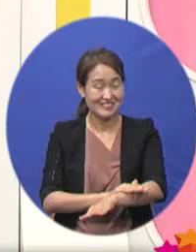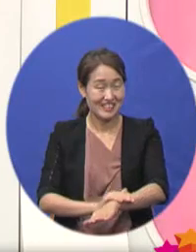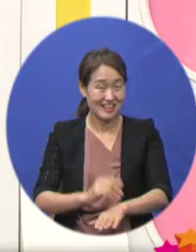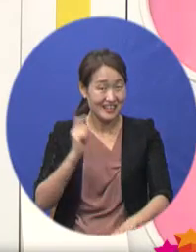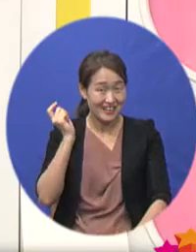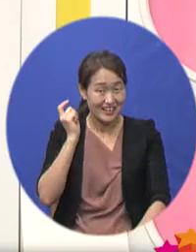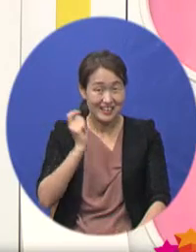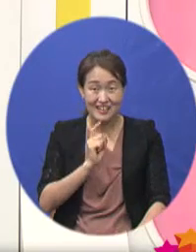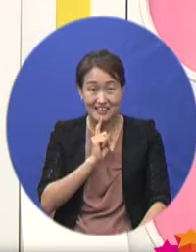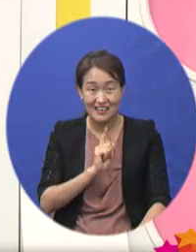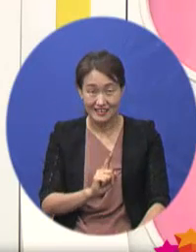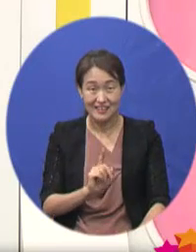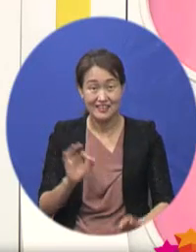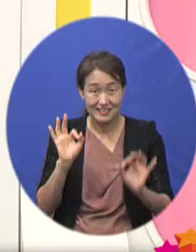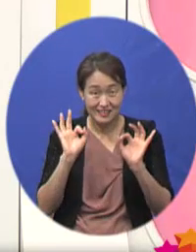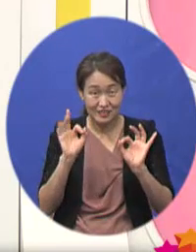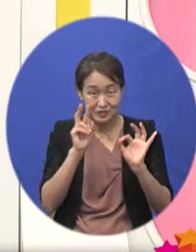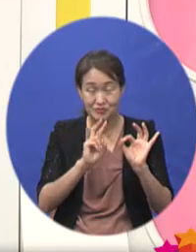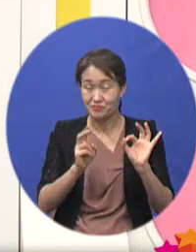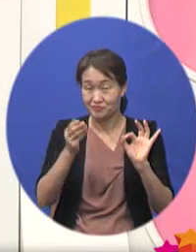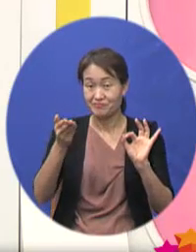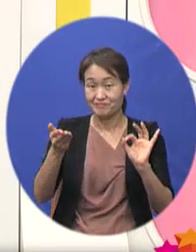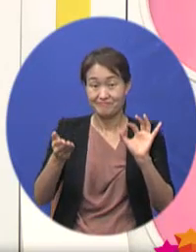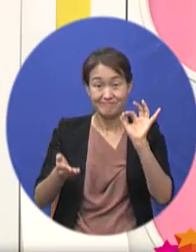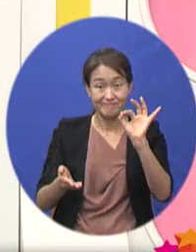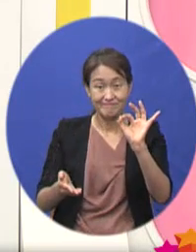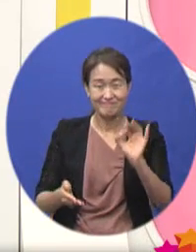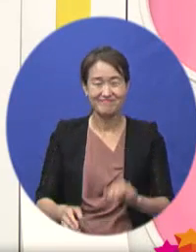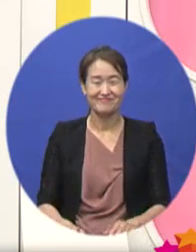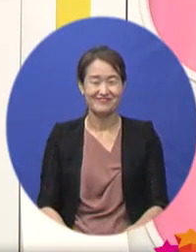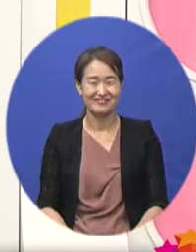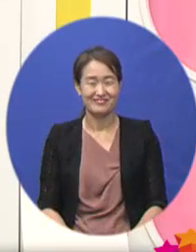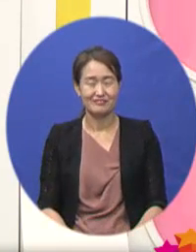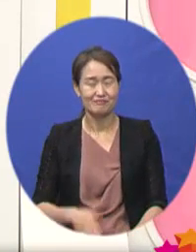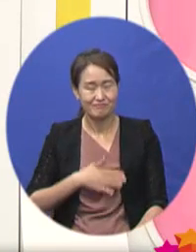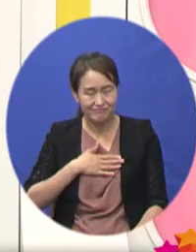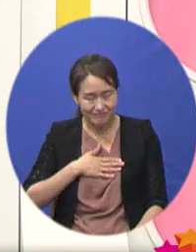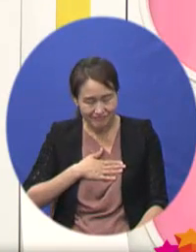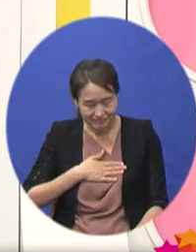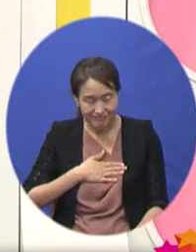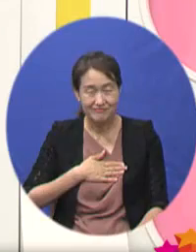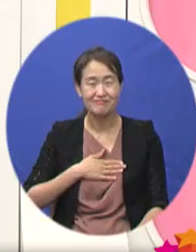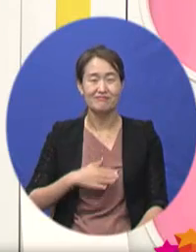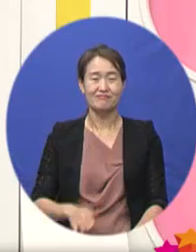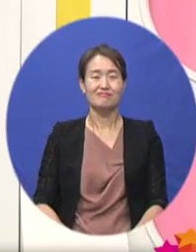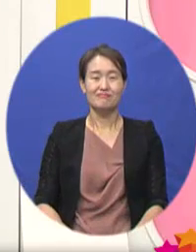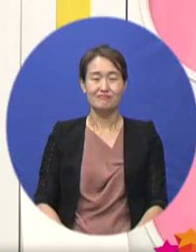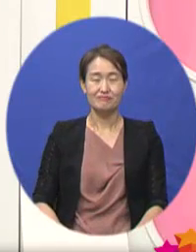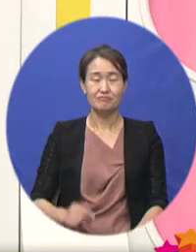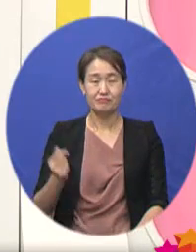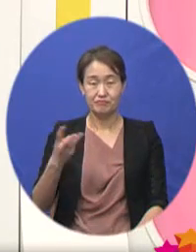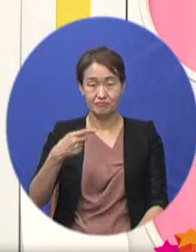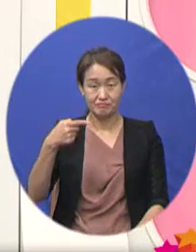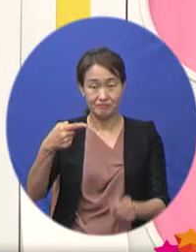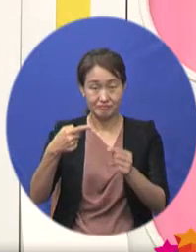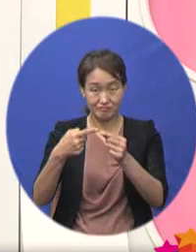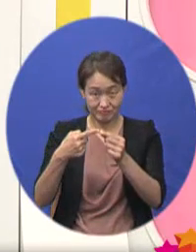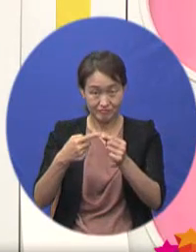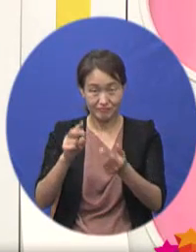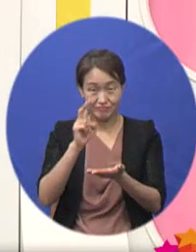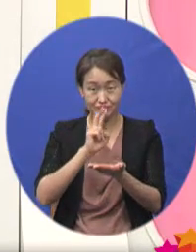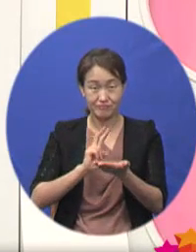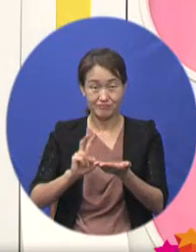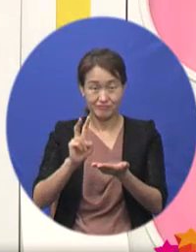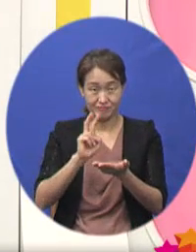들어보겠습니다. 예. 음악 드릴게요, 네. 어르신. 예. 예. 네. 자, 창가문의 1번의 네.